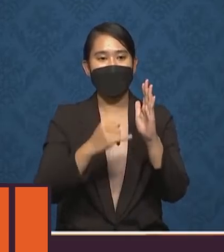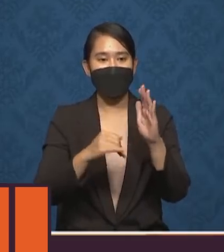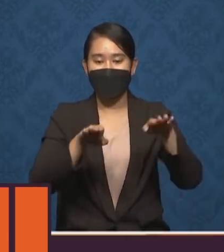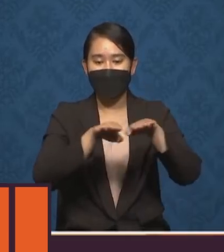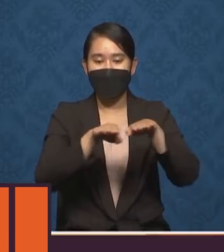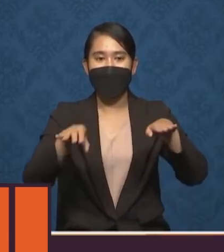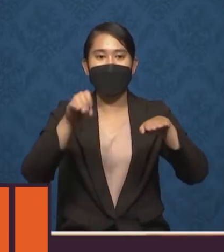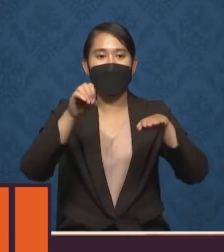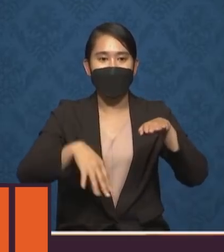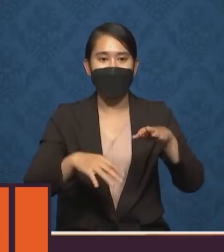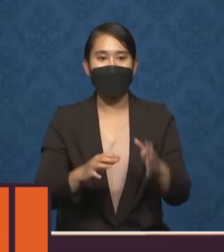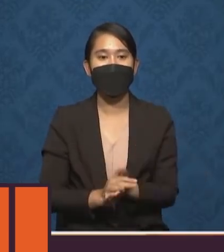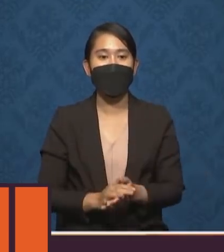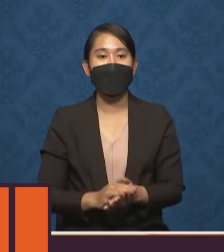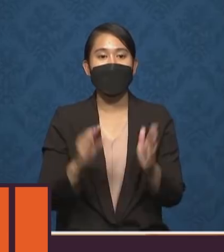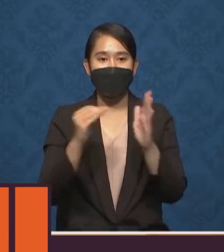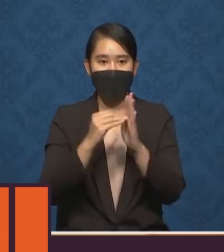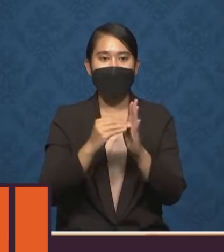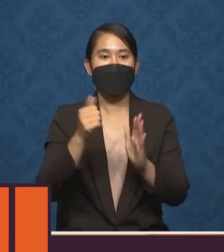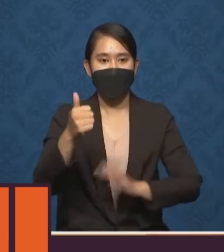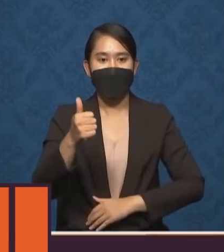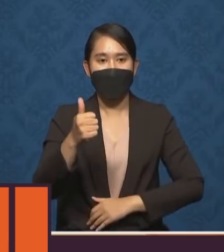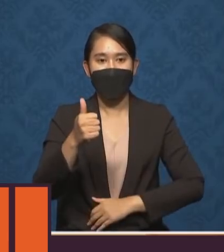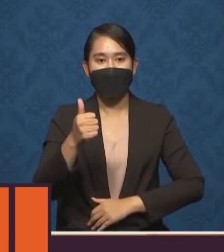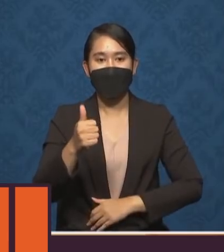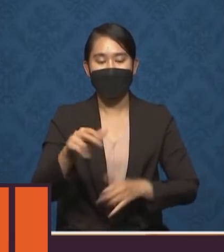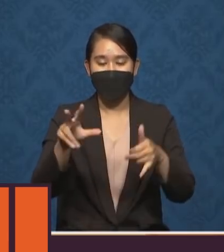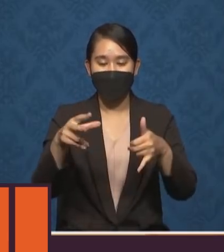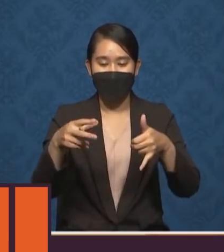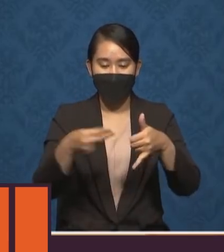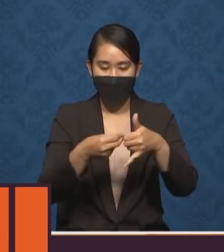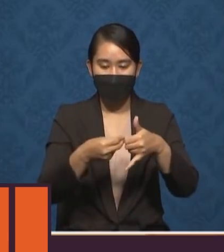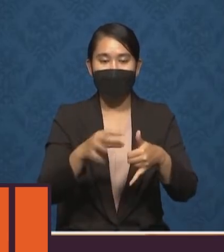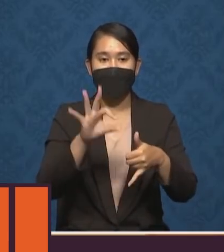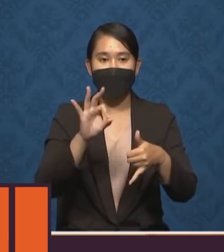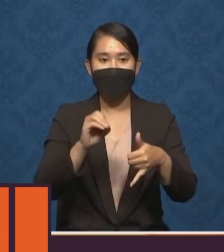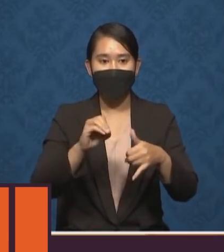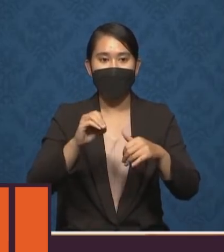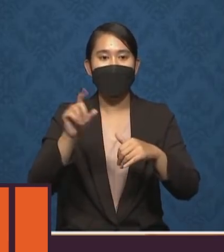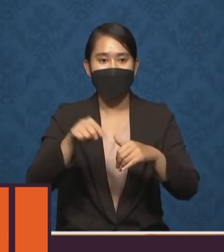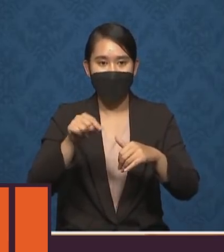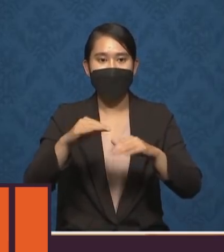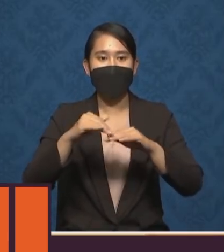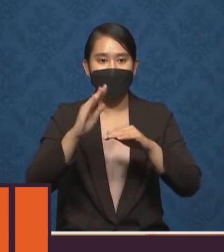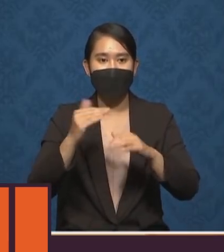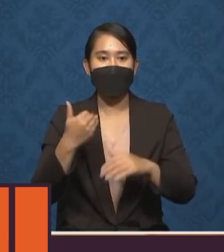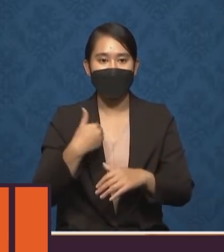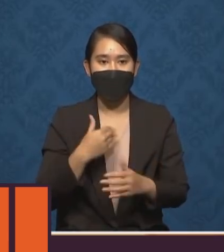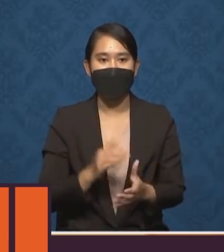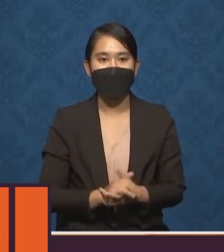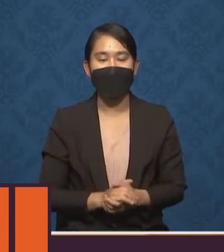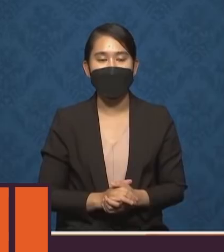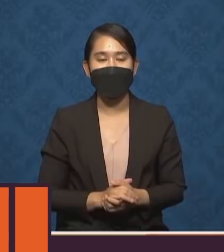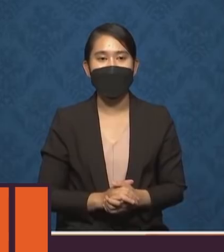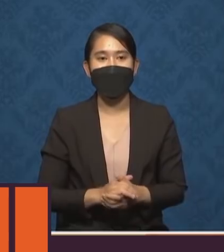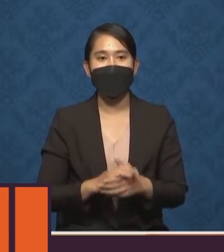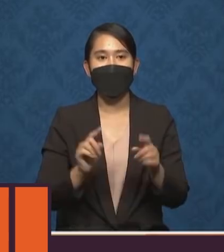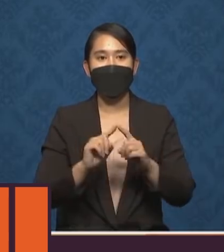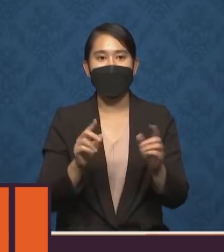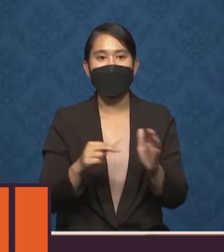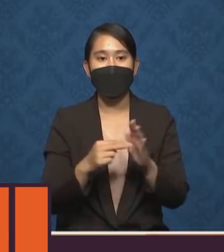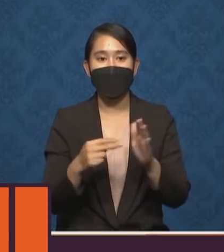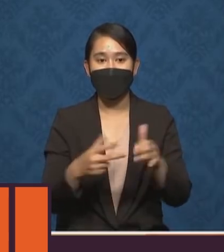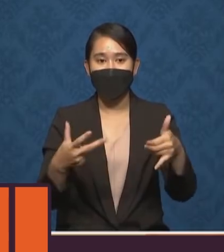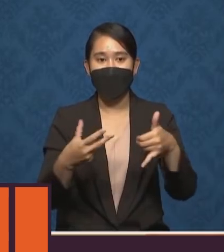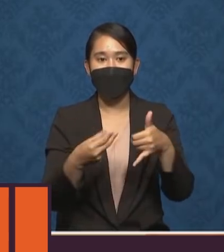ยกเว้นกรุงเทพฯที่มีเกณฑ์ฉีดวัคซีนได้ถึง90เปอร์เซ็นต์จังหวัดเดียวเท่านั้นแต่ส่วนใหญ่ก็ยังเป็นวัคซีนเชื้อตาย